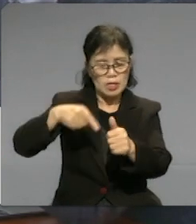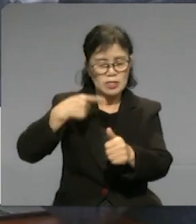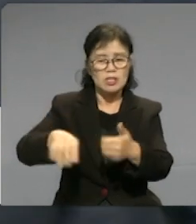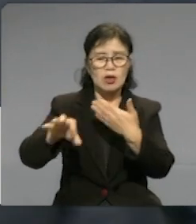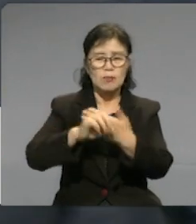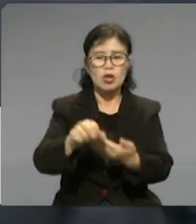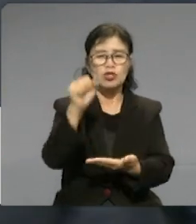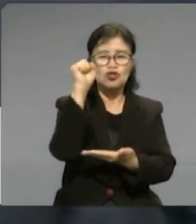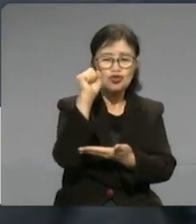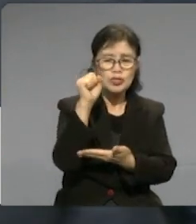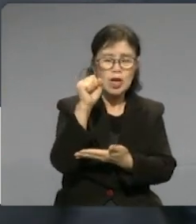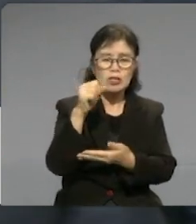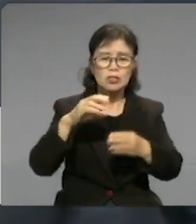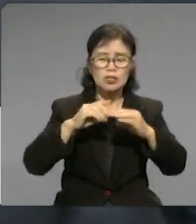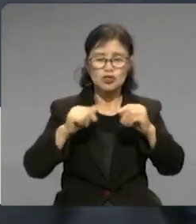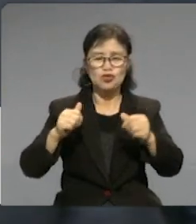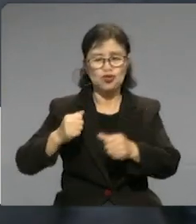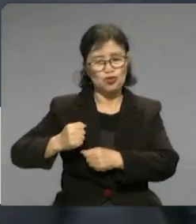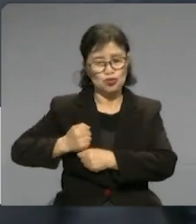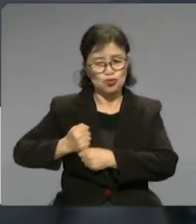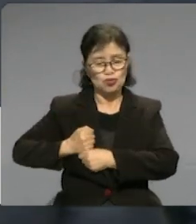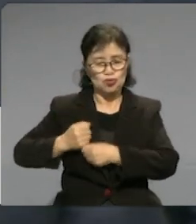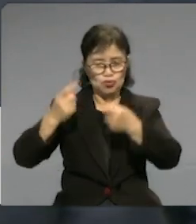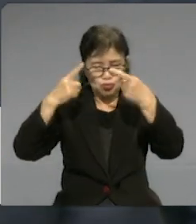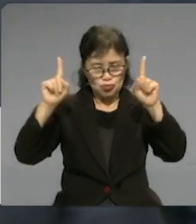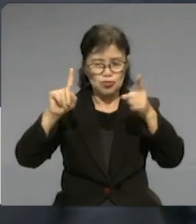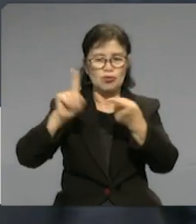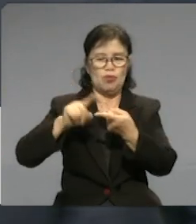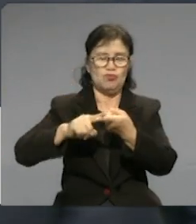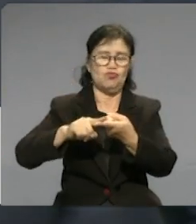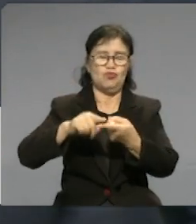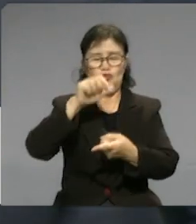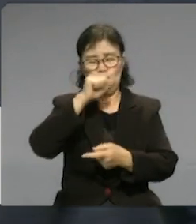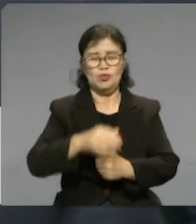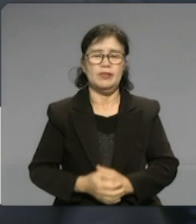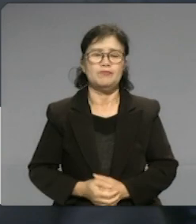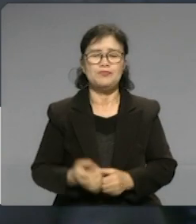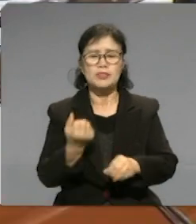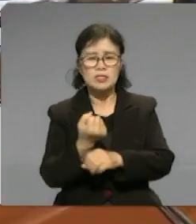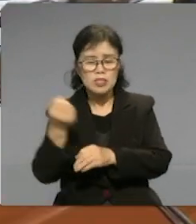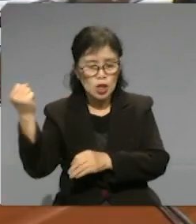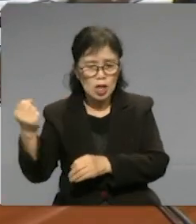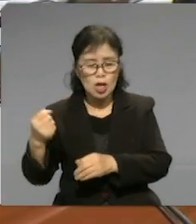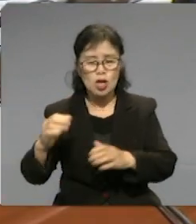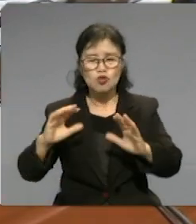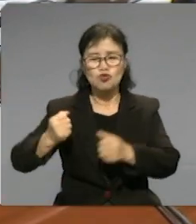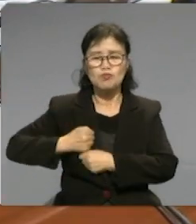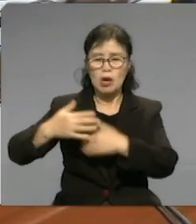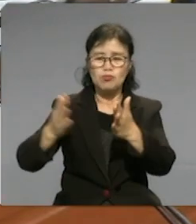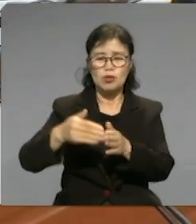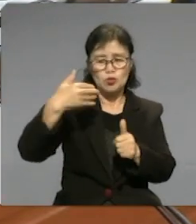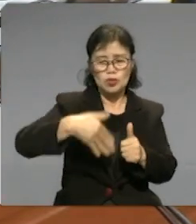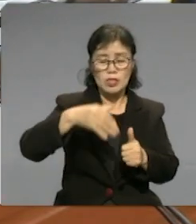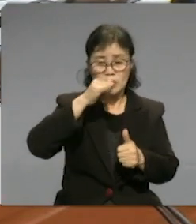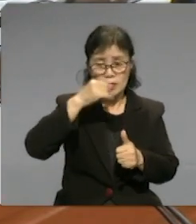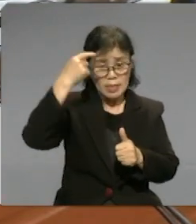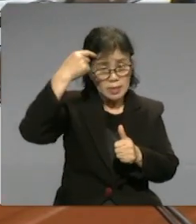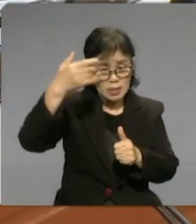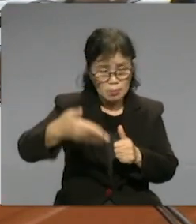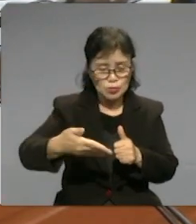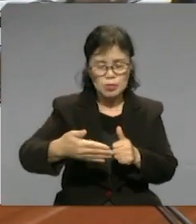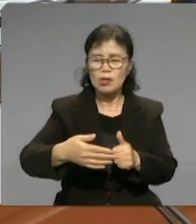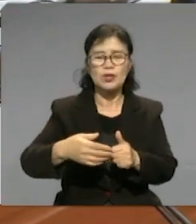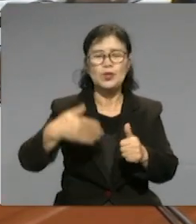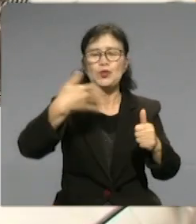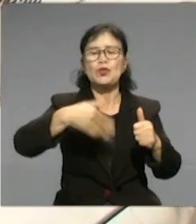흉상은 육사에 그대로 두는 것이 좋다고 답변했습니다 흉상 이전에 대한 사나 국방부에 요청이 있었냐는 질문에 아직까지 요청이